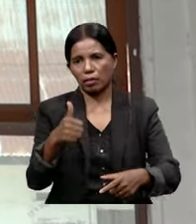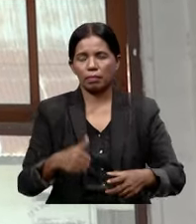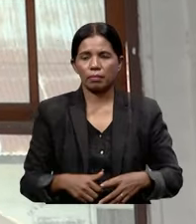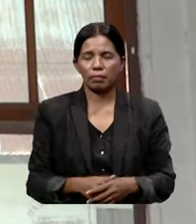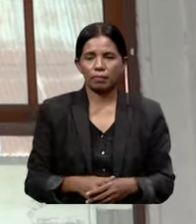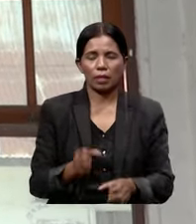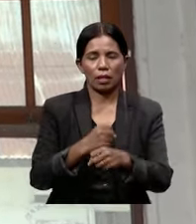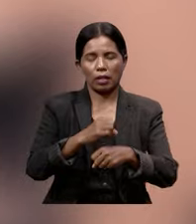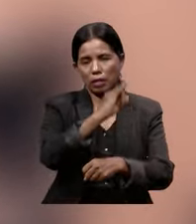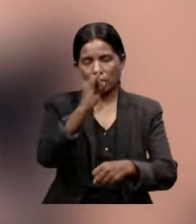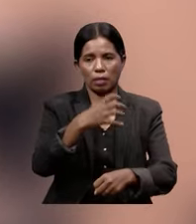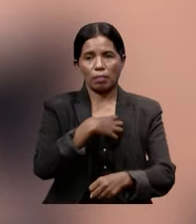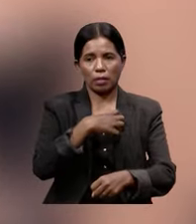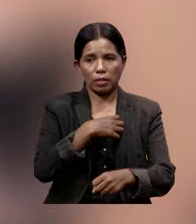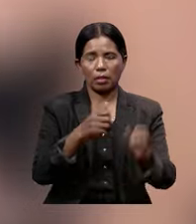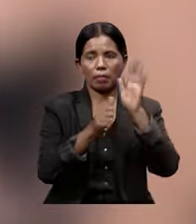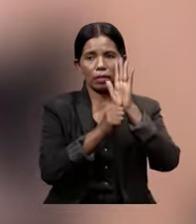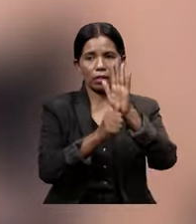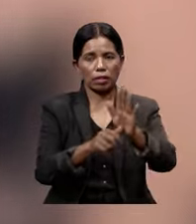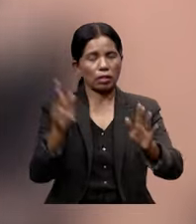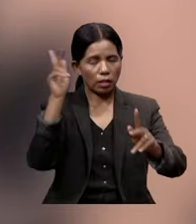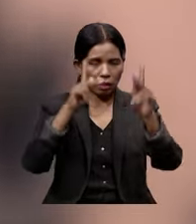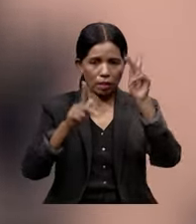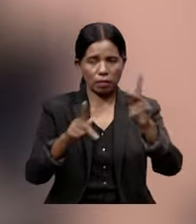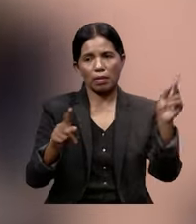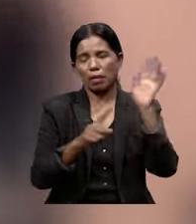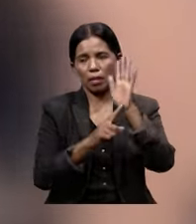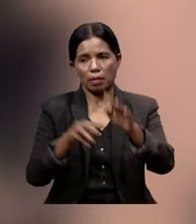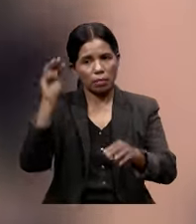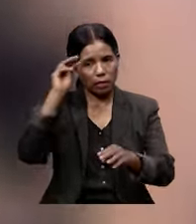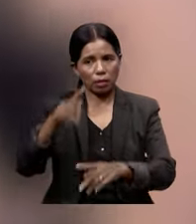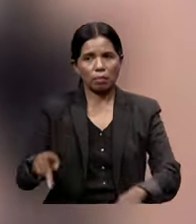Hafeng halo identifikasi sah pentel saya presenta kajur refere ba ministeru publiku John Carlos Jemen.